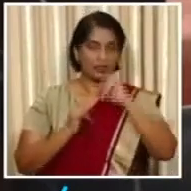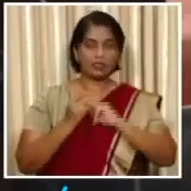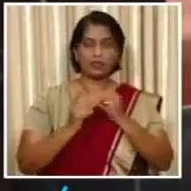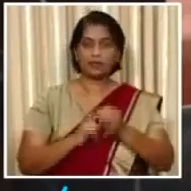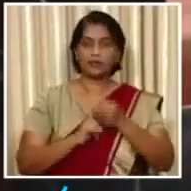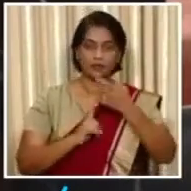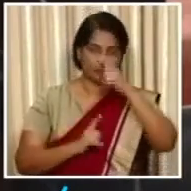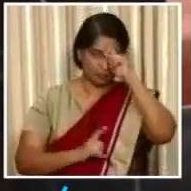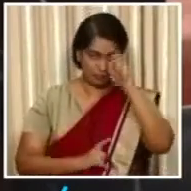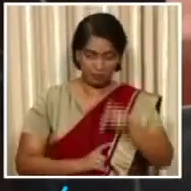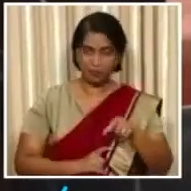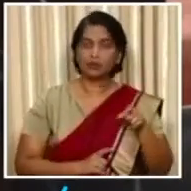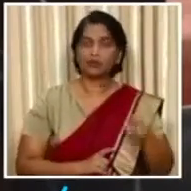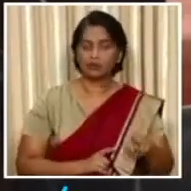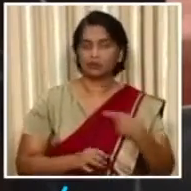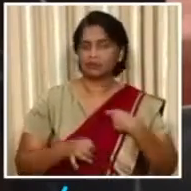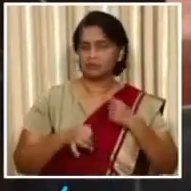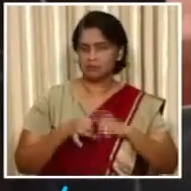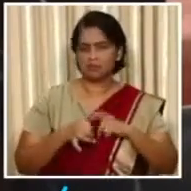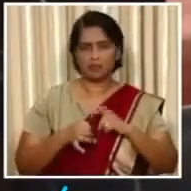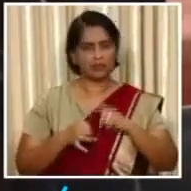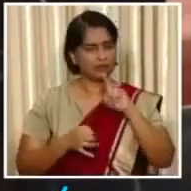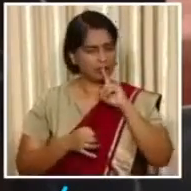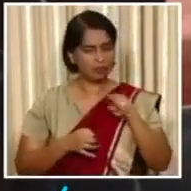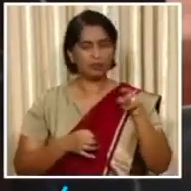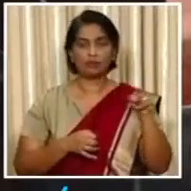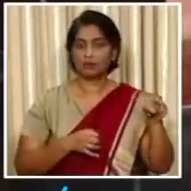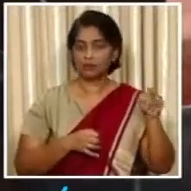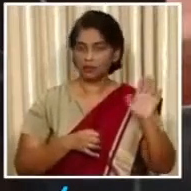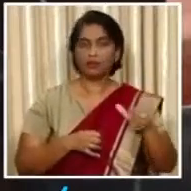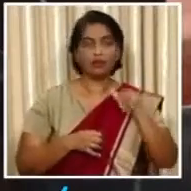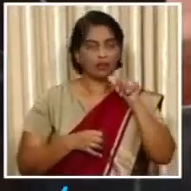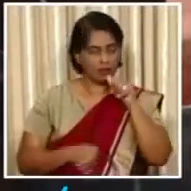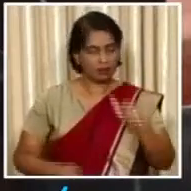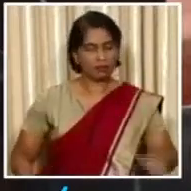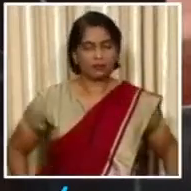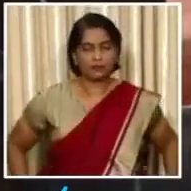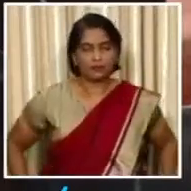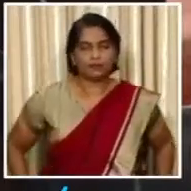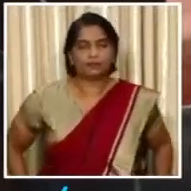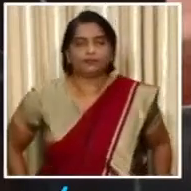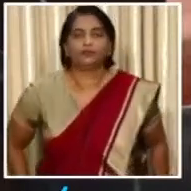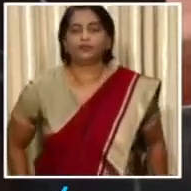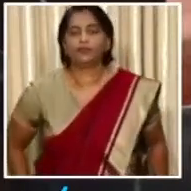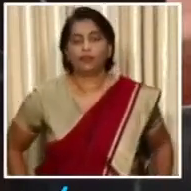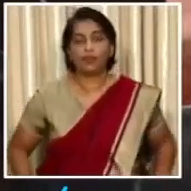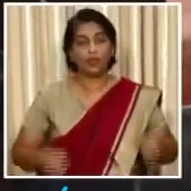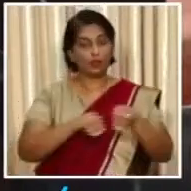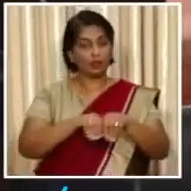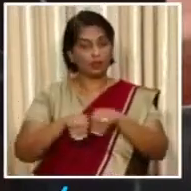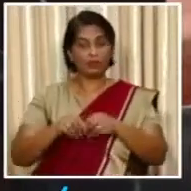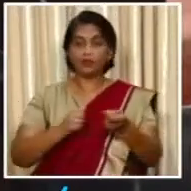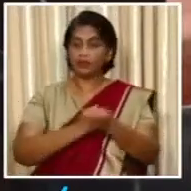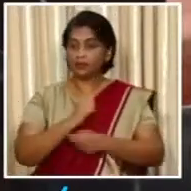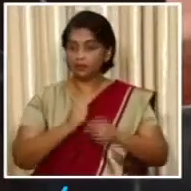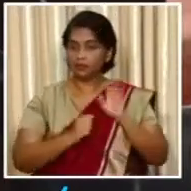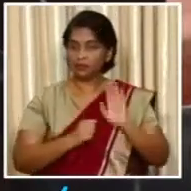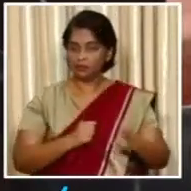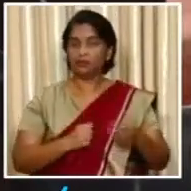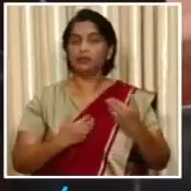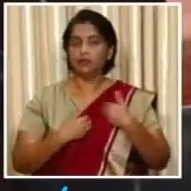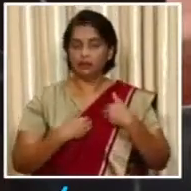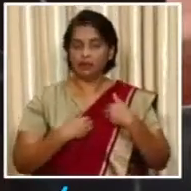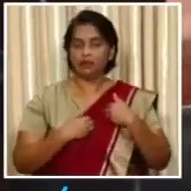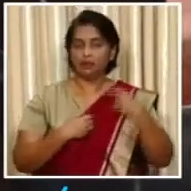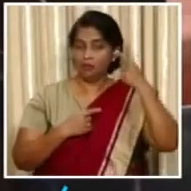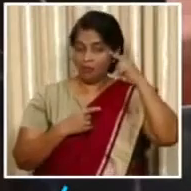கூற்றை முன்வைத்திருந்தார். உண்மையிலேயே விவசாயிகள் சார்பாக நான் அவருக்கு இந்த விடயத்தை